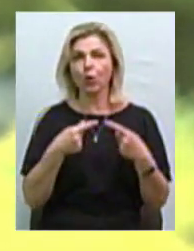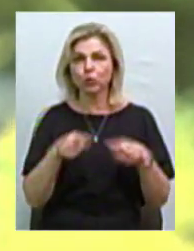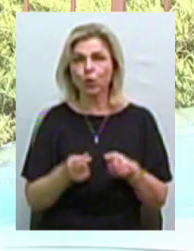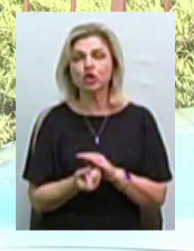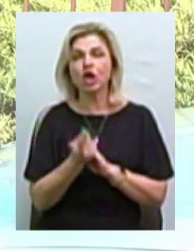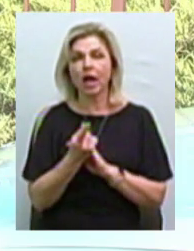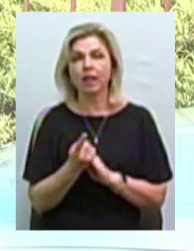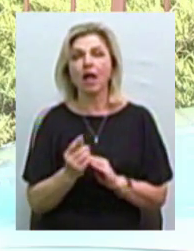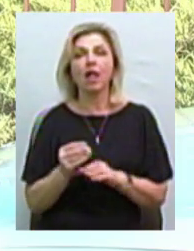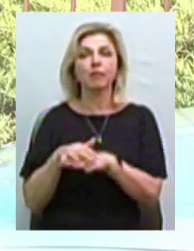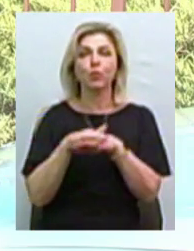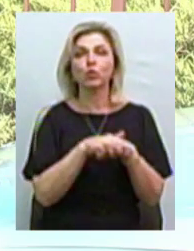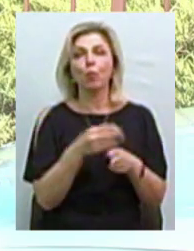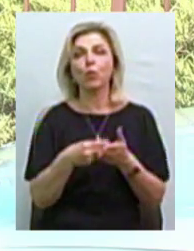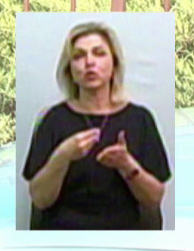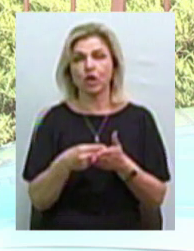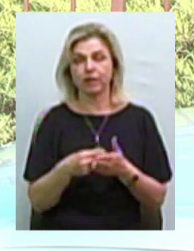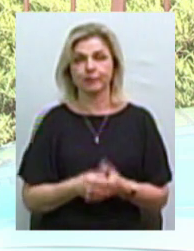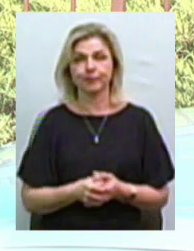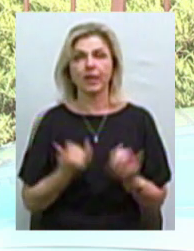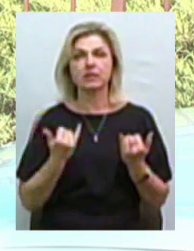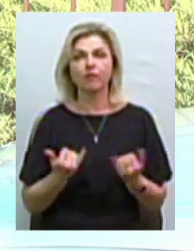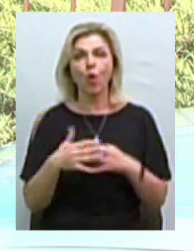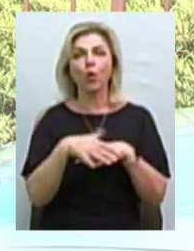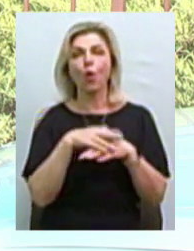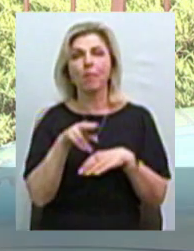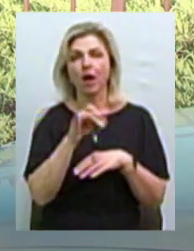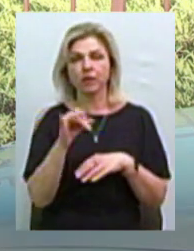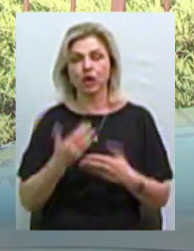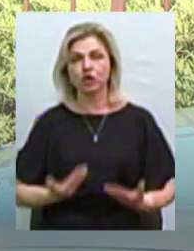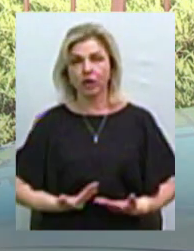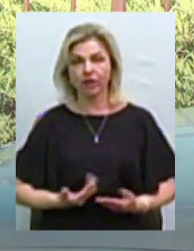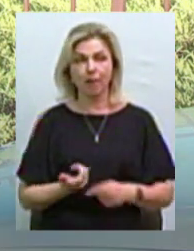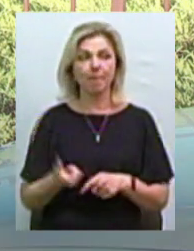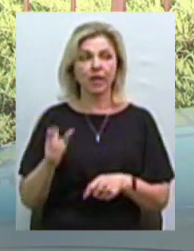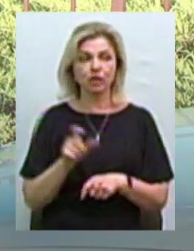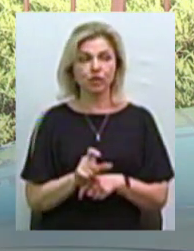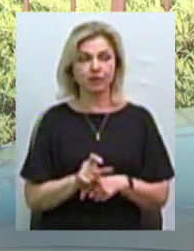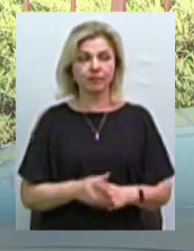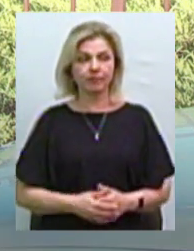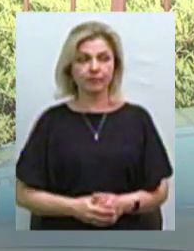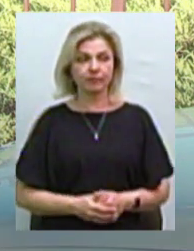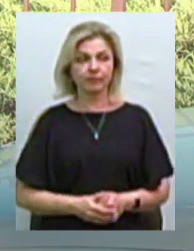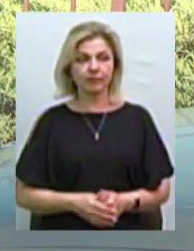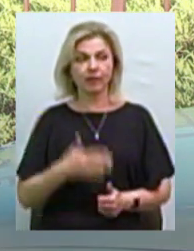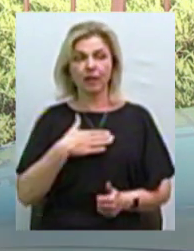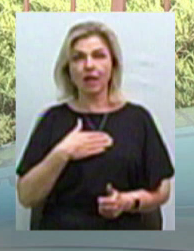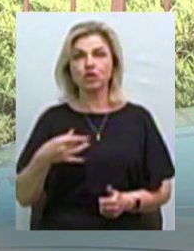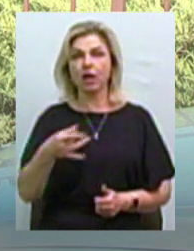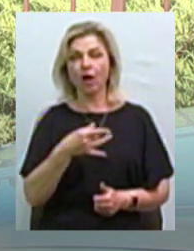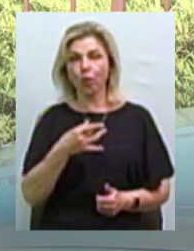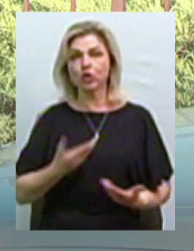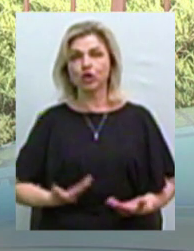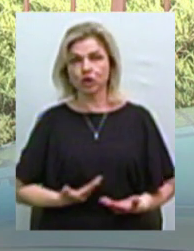бюджету. Сьогодні громади живуть, переважна більшість, так, в нашому регіоні живуть за